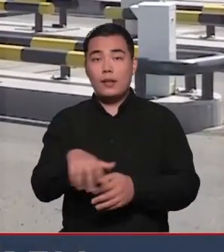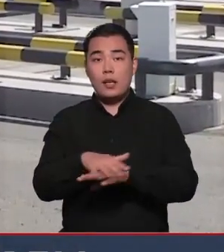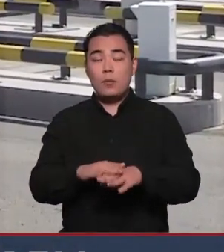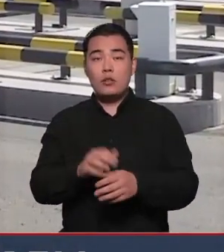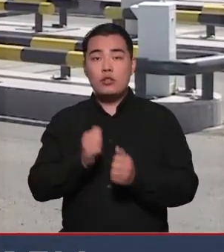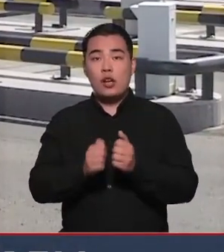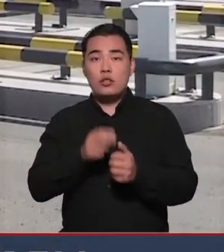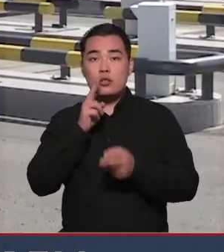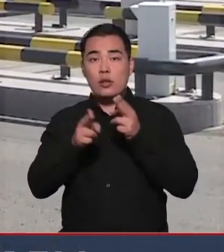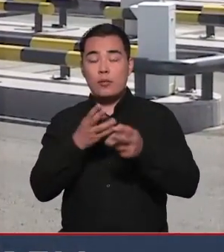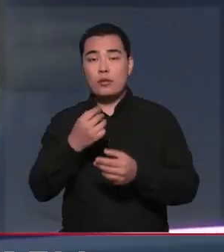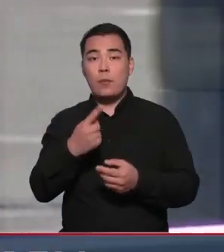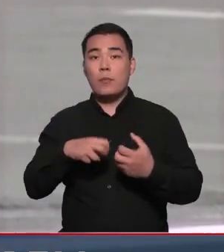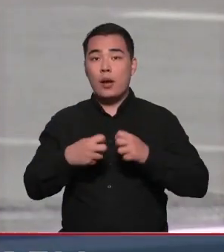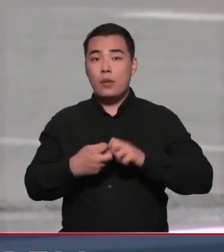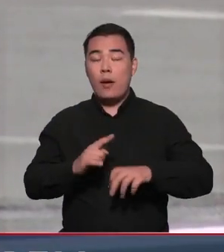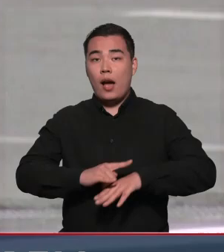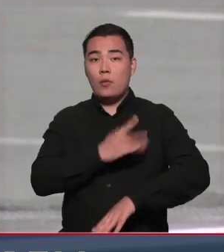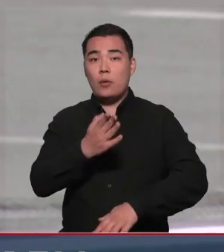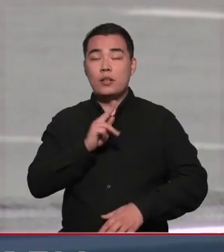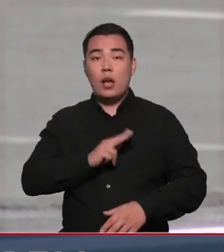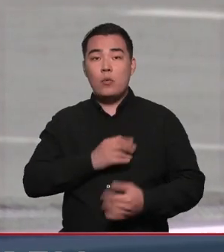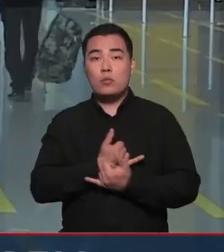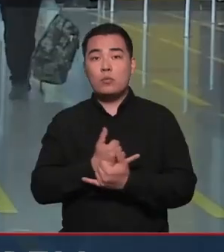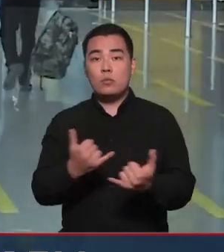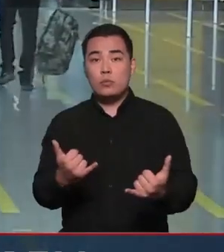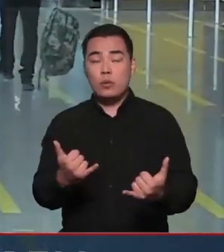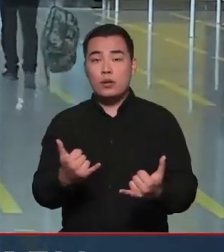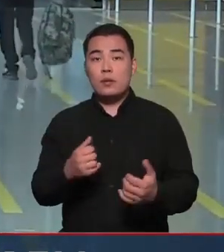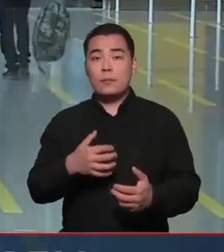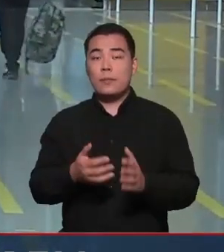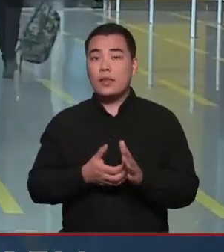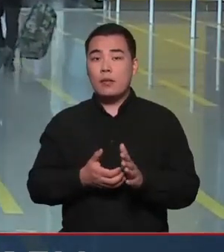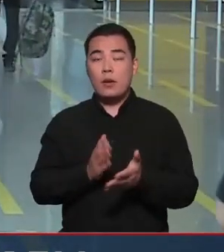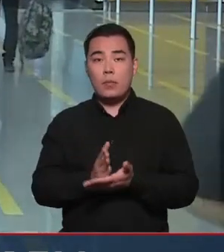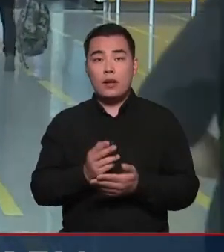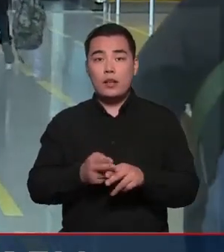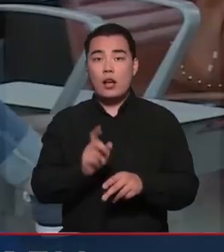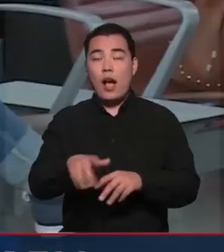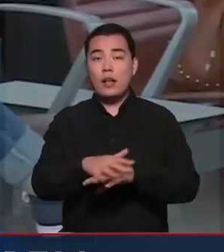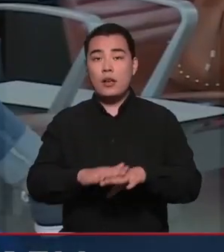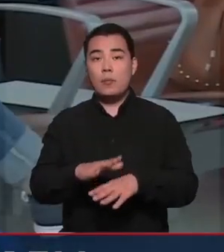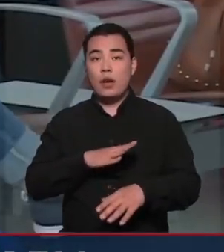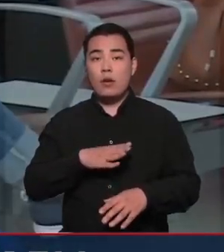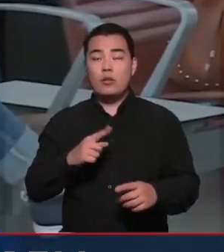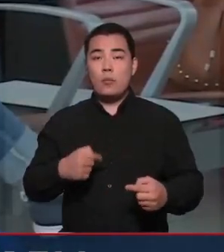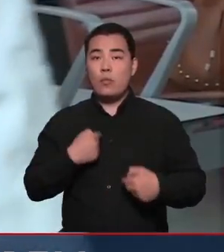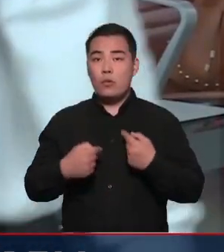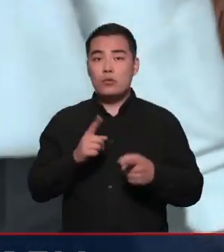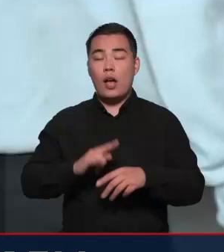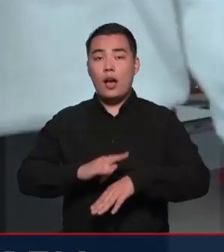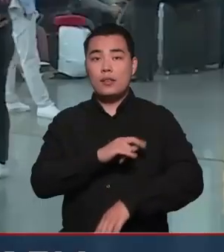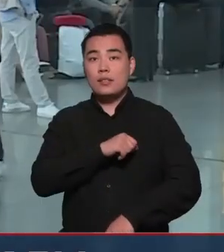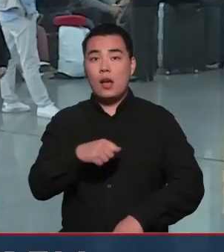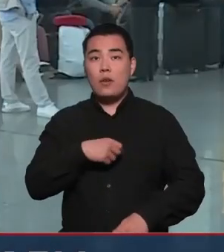жиі арызданатын тағы бір мәселе әуежайлардың қызмет көрсету сапасы. Әр сағаты жоспарланған жолаушылар кейде ауылын айтпағанда